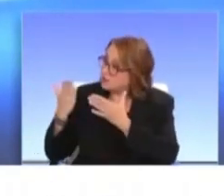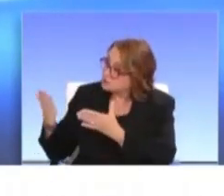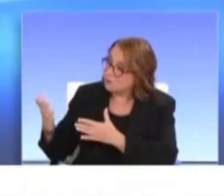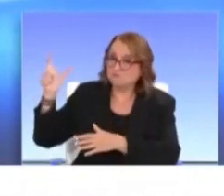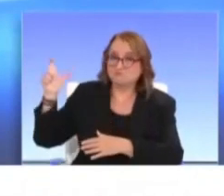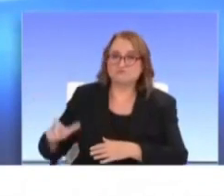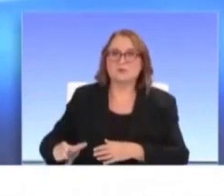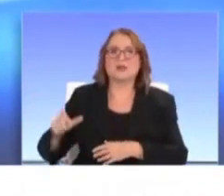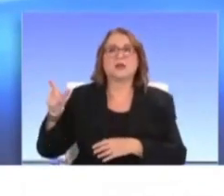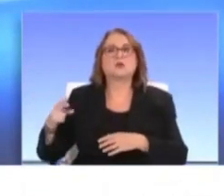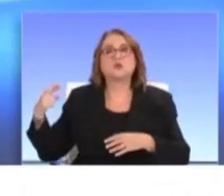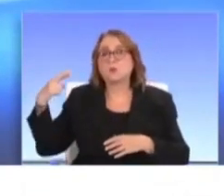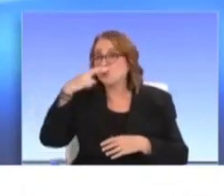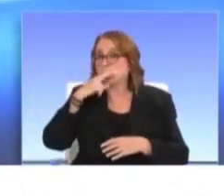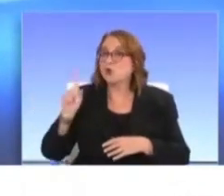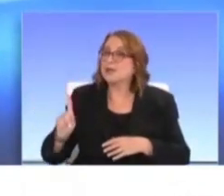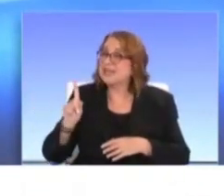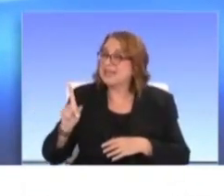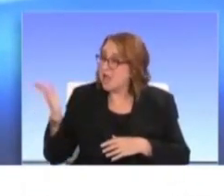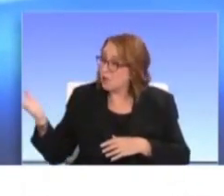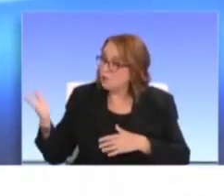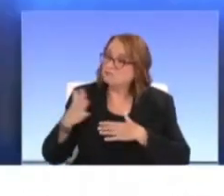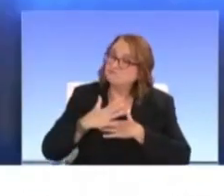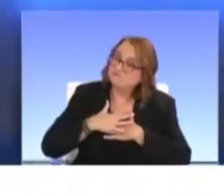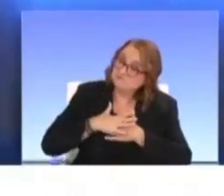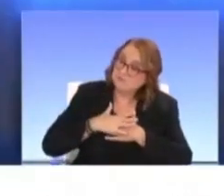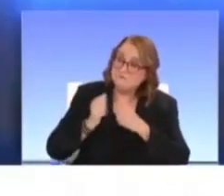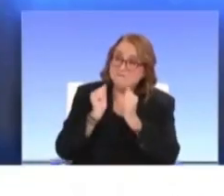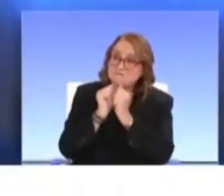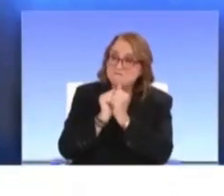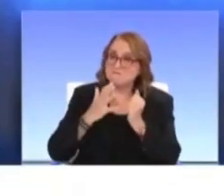θέλει κάνει. Συμμάχους έχει, φίλους έχει, αλλά δεν είναι και υποχρεωμένη να τα μοιράζεται όλα μαζί τους. Εμείς να δούμε τι κάνουμε.